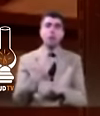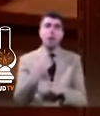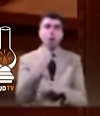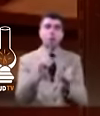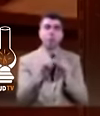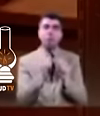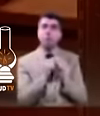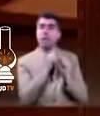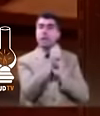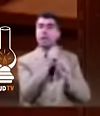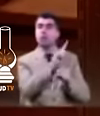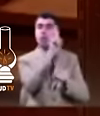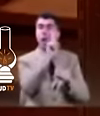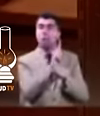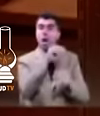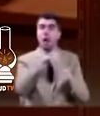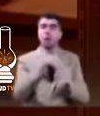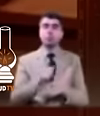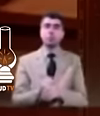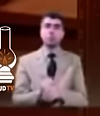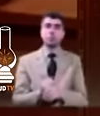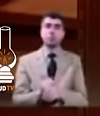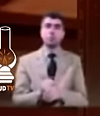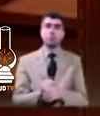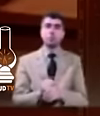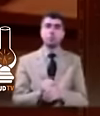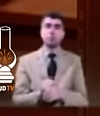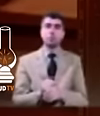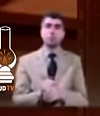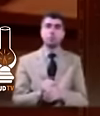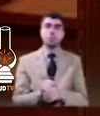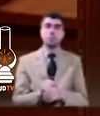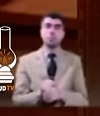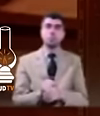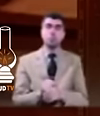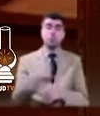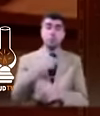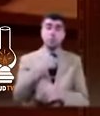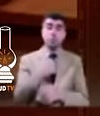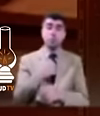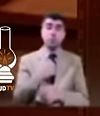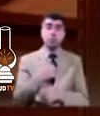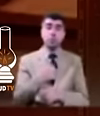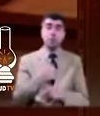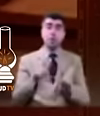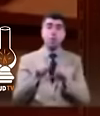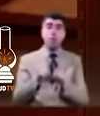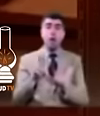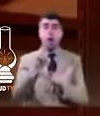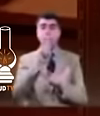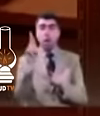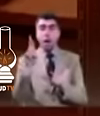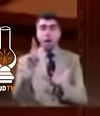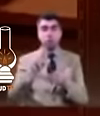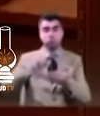لا يمكن هو نيت اللي غيكون قالها لي في مجلس الرباط، أنت ولا لا يعني كيخصك تجي الخبر